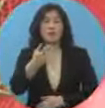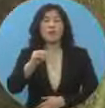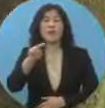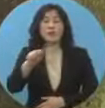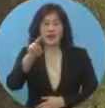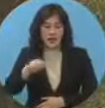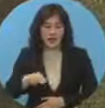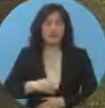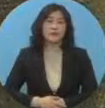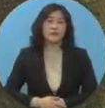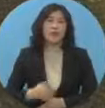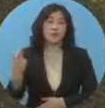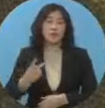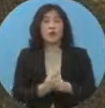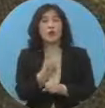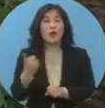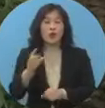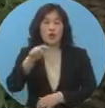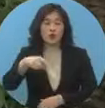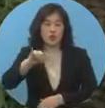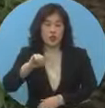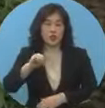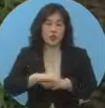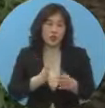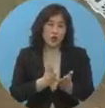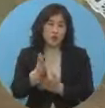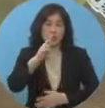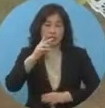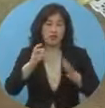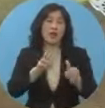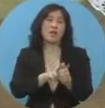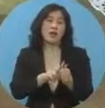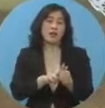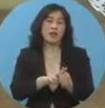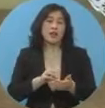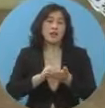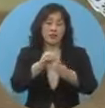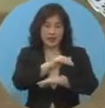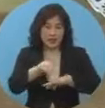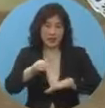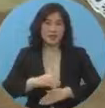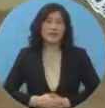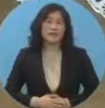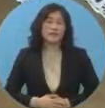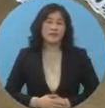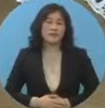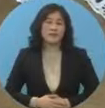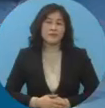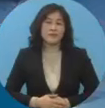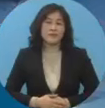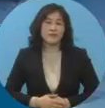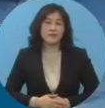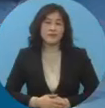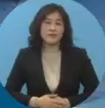아마존 뿐만 아니라 유기농 제품만 취급하는 미국 마테 3도 입장 할 예정입니다 이어서 정보마당 입니다